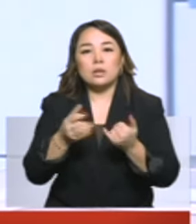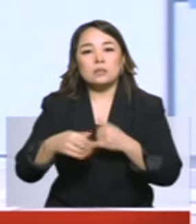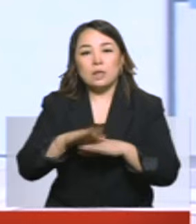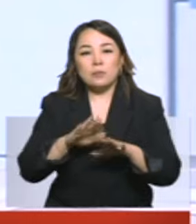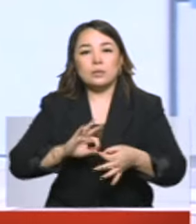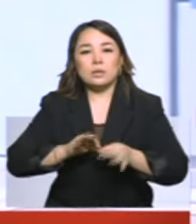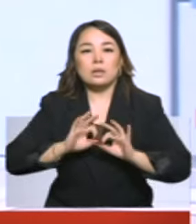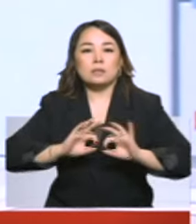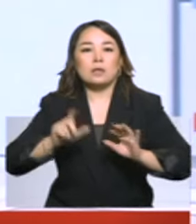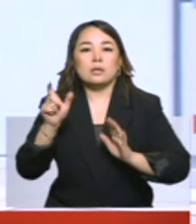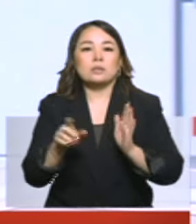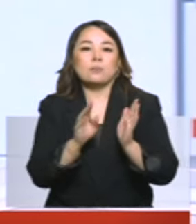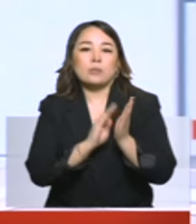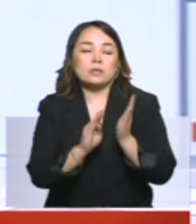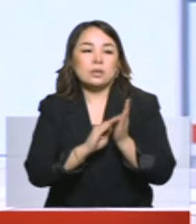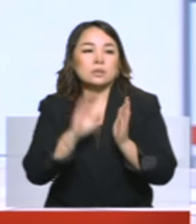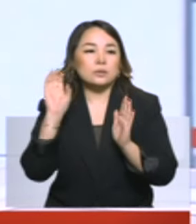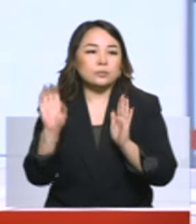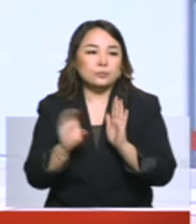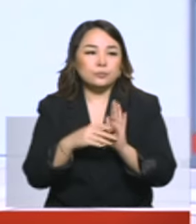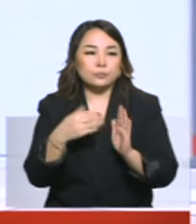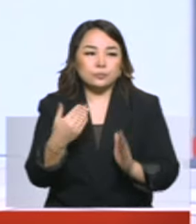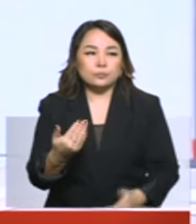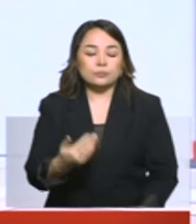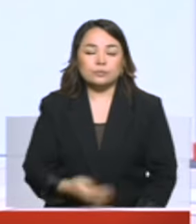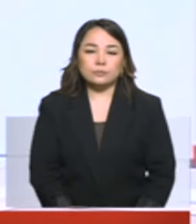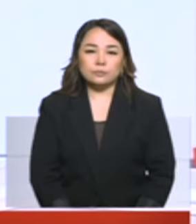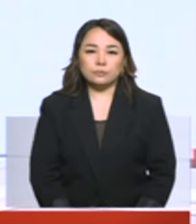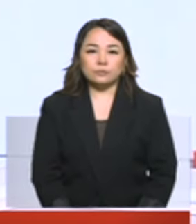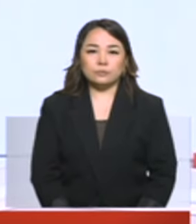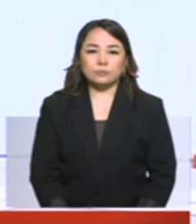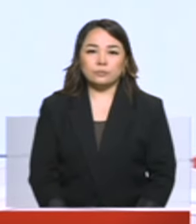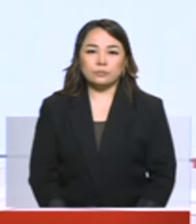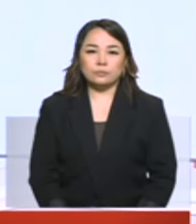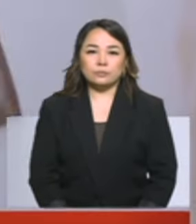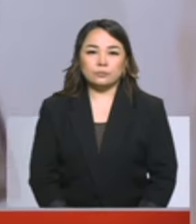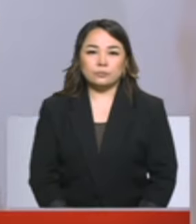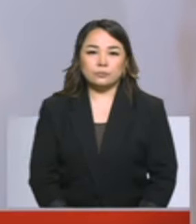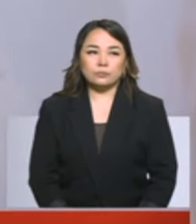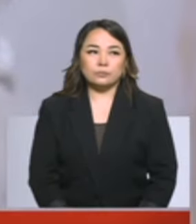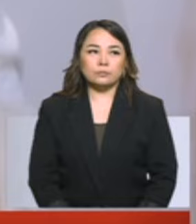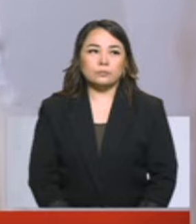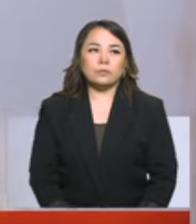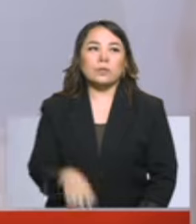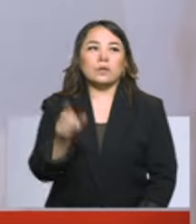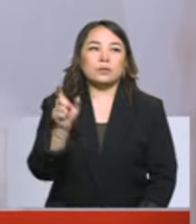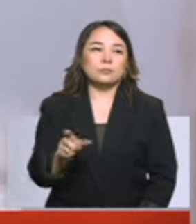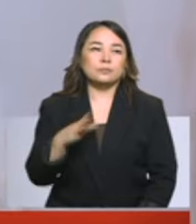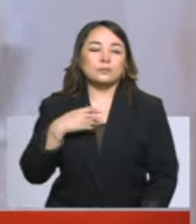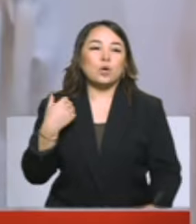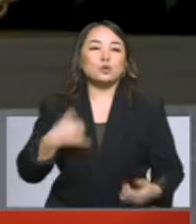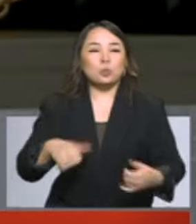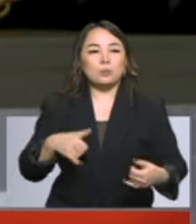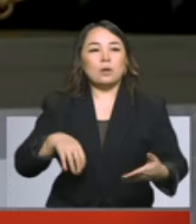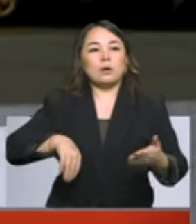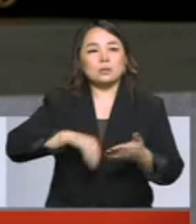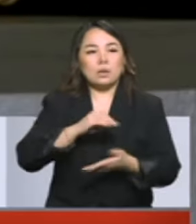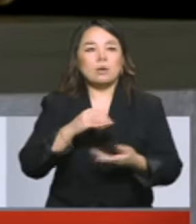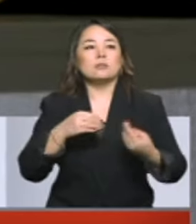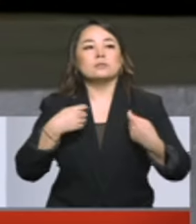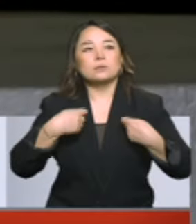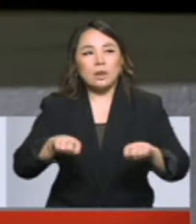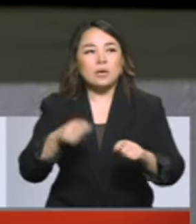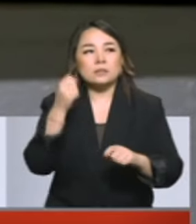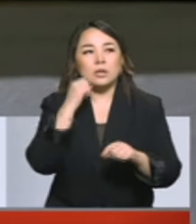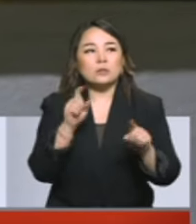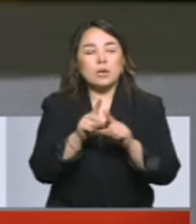Альбиондағы меншікті тілшіміз Марина Бекенова тақырыпты жалғастырады. Ника Юсай сөмкелерді алып сатумен айналысады.